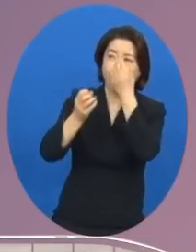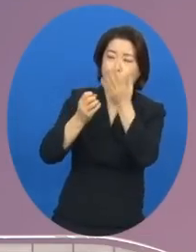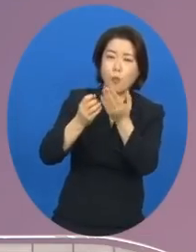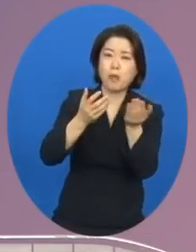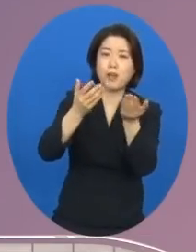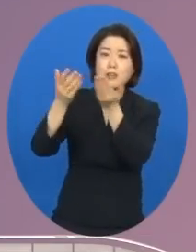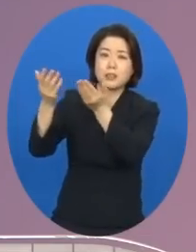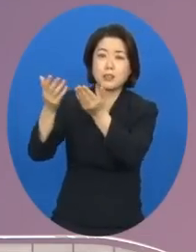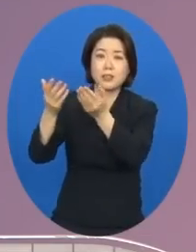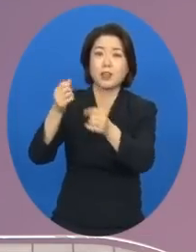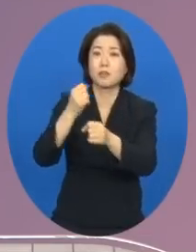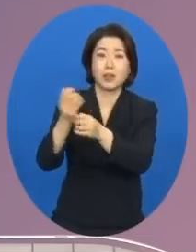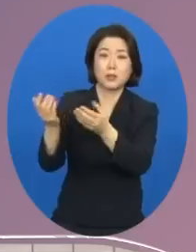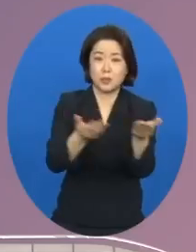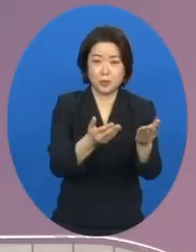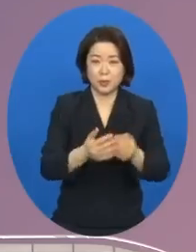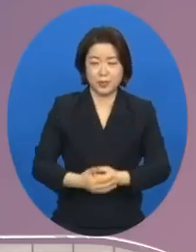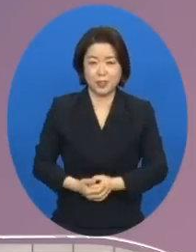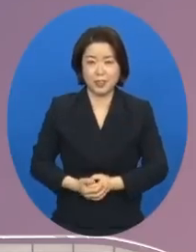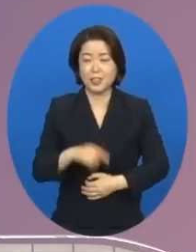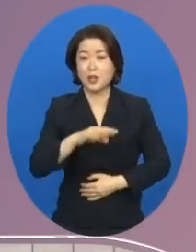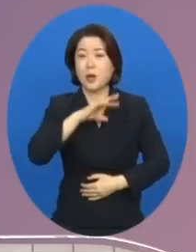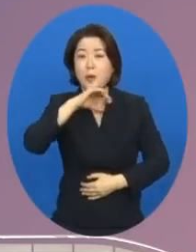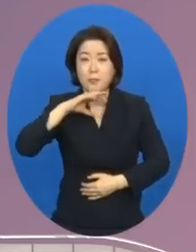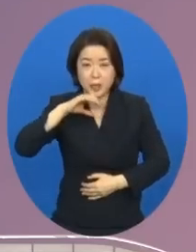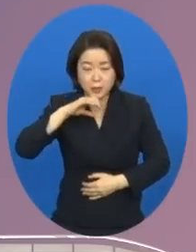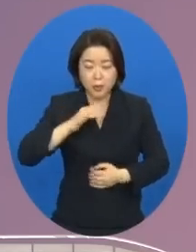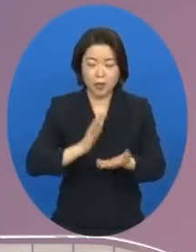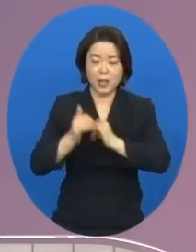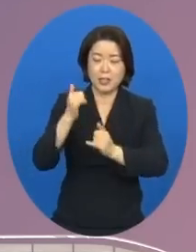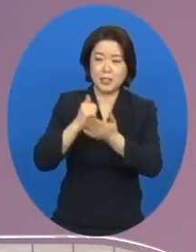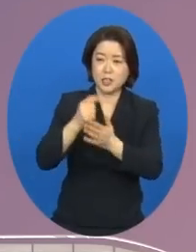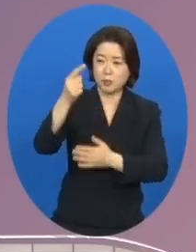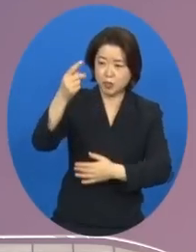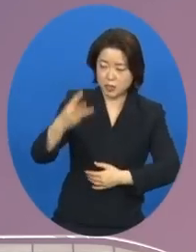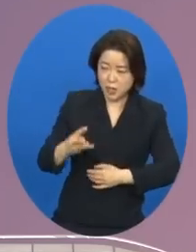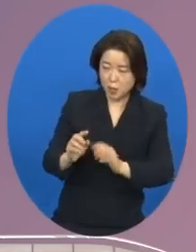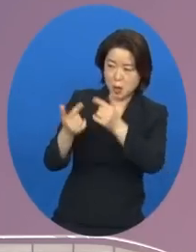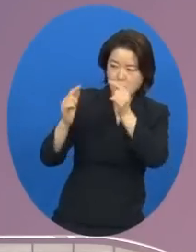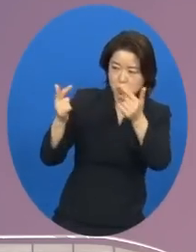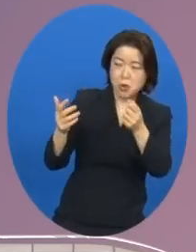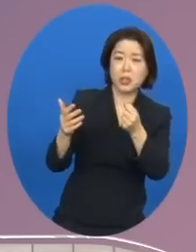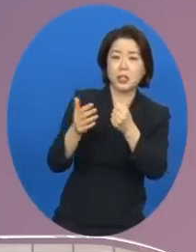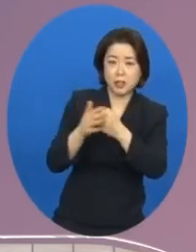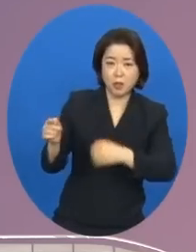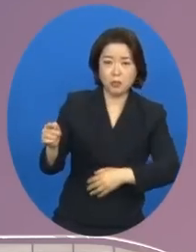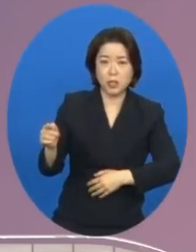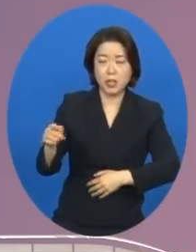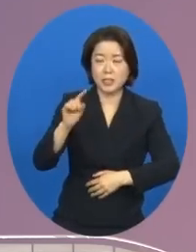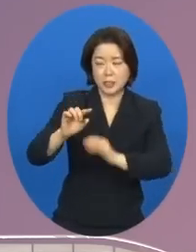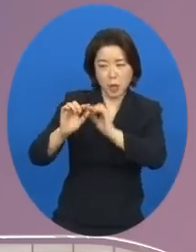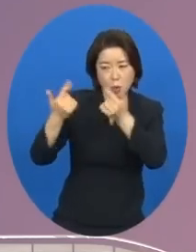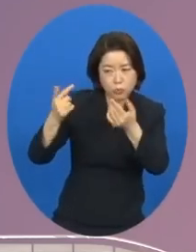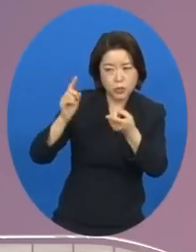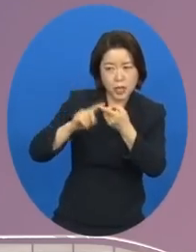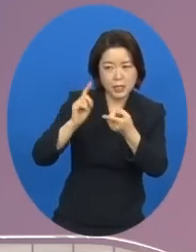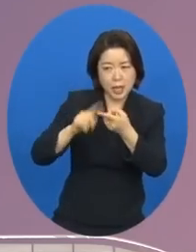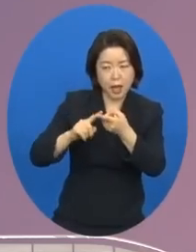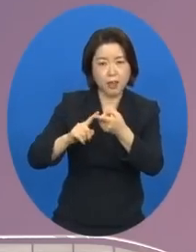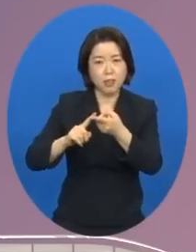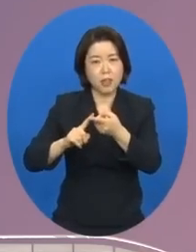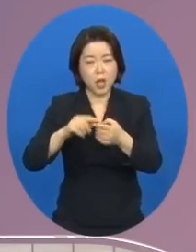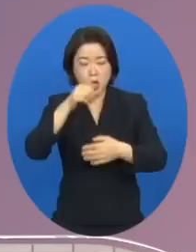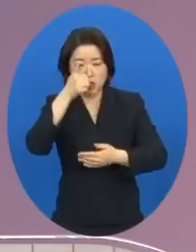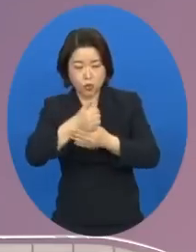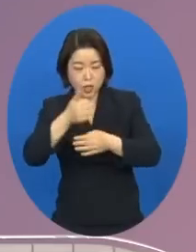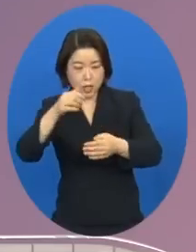하셨습니다. 이것은 베드로가 예수님을 세 번이나 부인했었기 때문에 그 부인했던 것에 대한